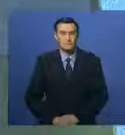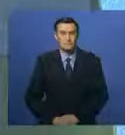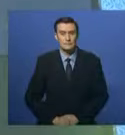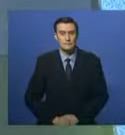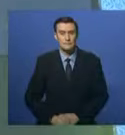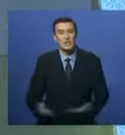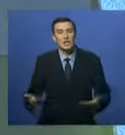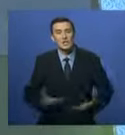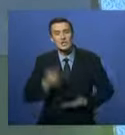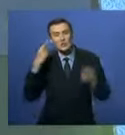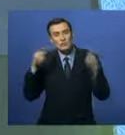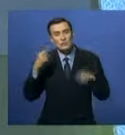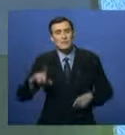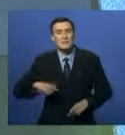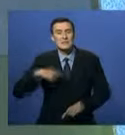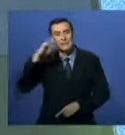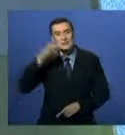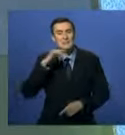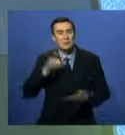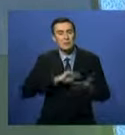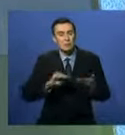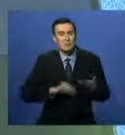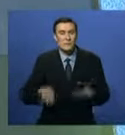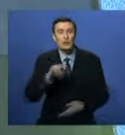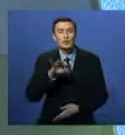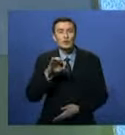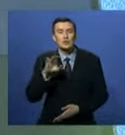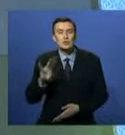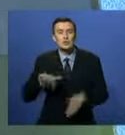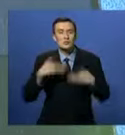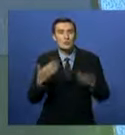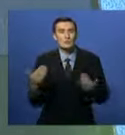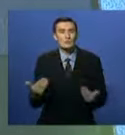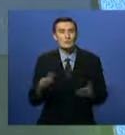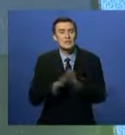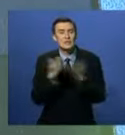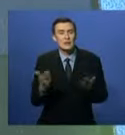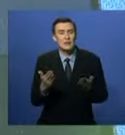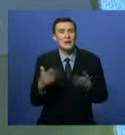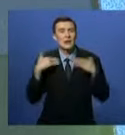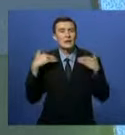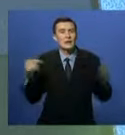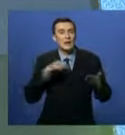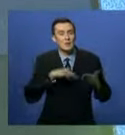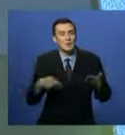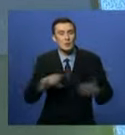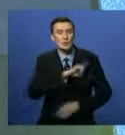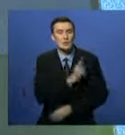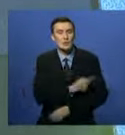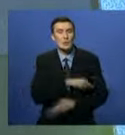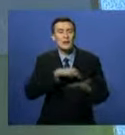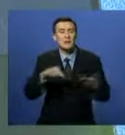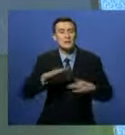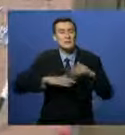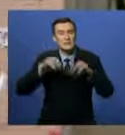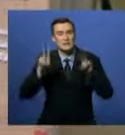жизнь и творчество мастера казахская прозы dakine бардужан отражено в презентован их сегодня книгах канаты холландер и куда ритуалами из и